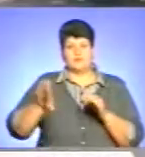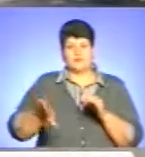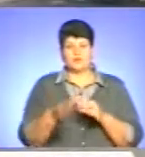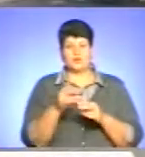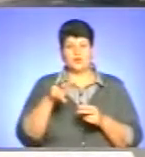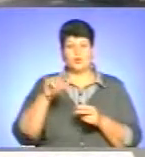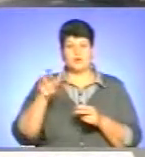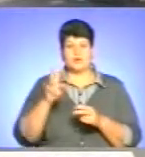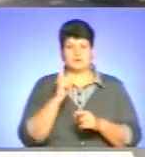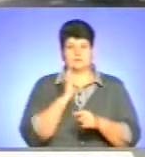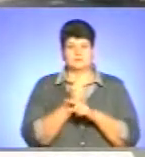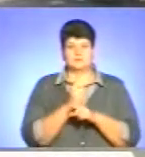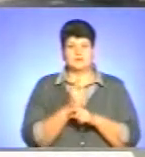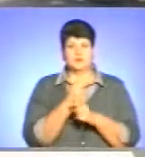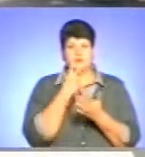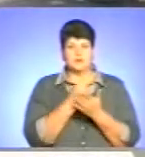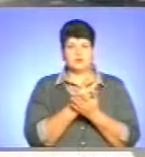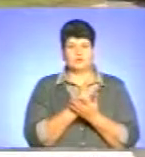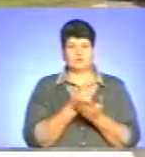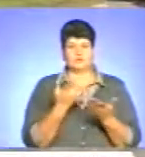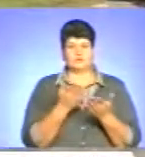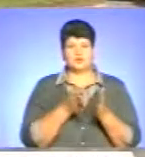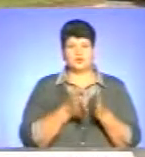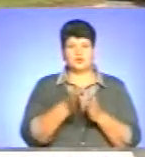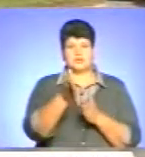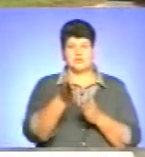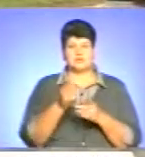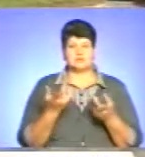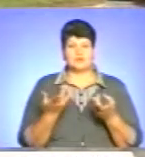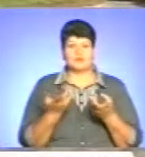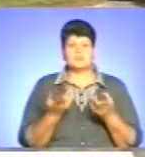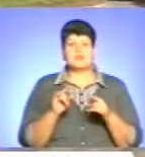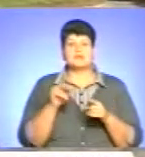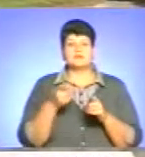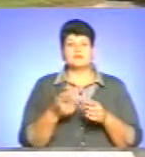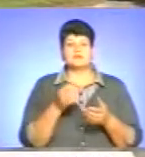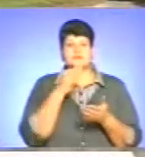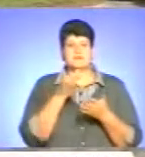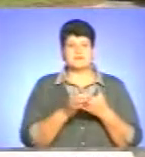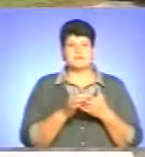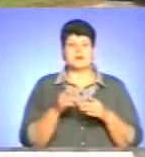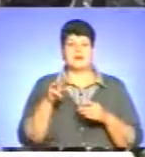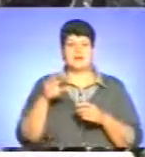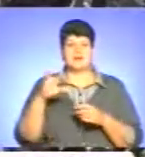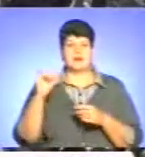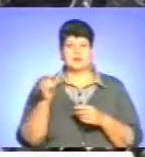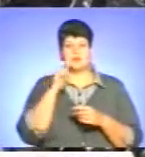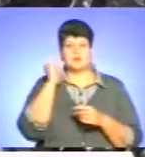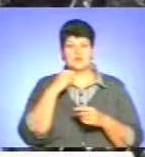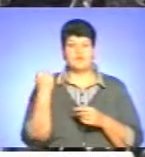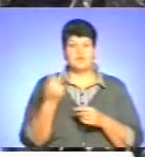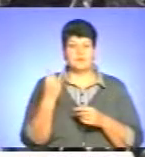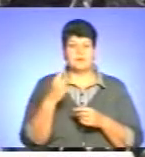На дорозі добре видно суцільну смугу розмітки. Зі слів начальника сектору зв'язків з громадськістю УДАІ МВС в області